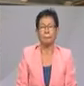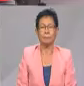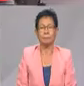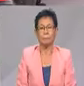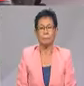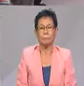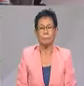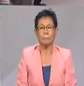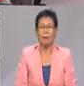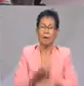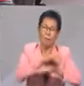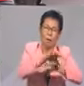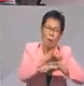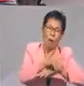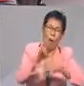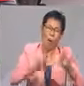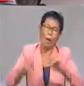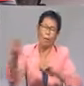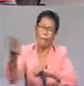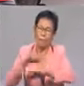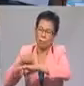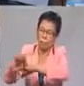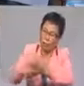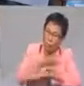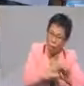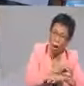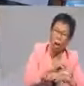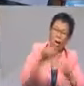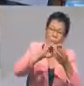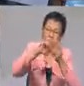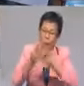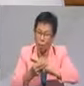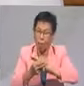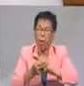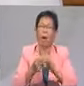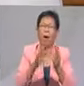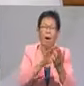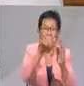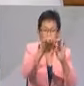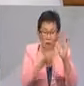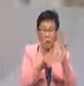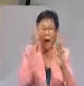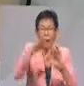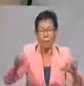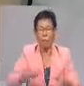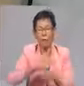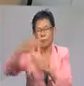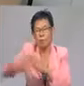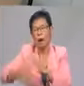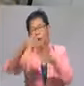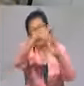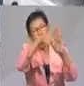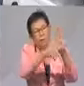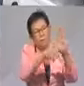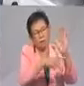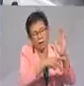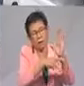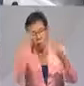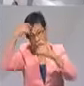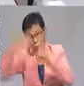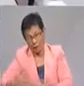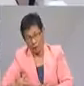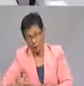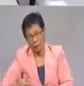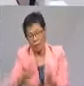Justru konsultasi awam berkaitan cadangan pengubalan akta tersebut akan dilaksanakan sebaik saja aspek polisi berkaitannya